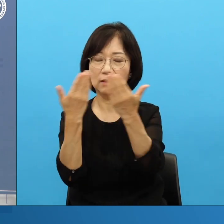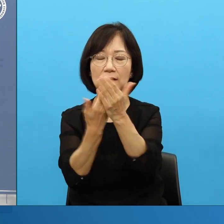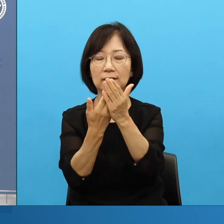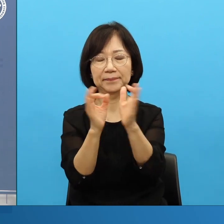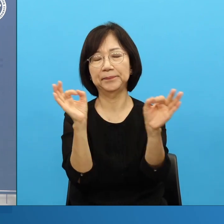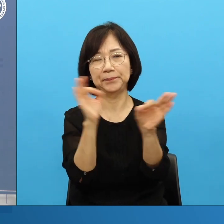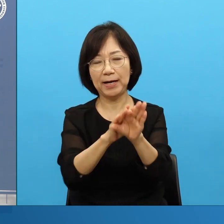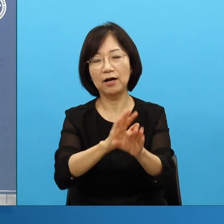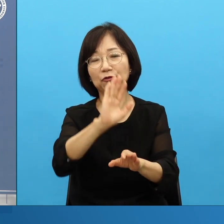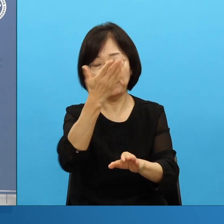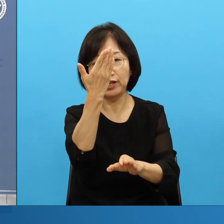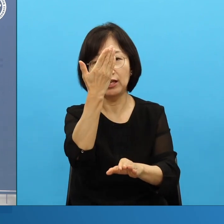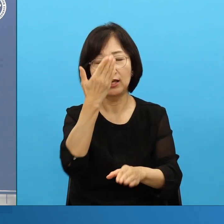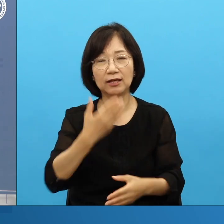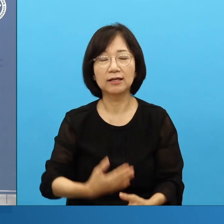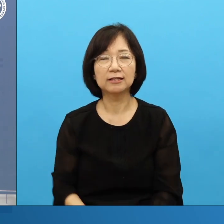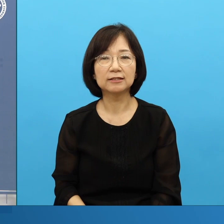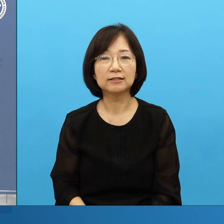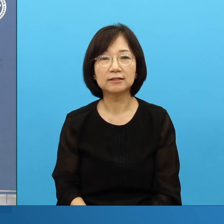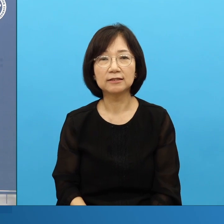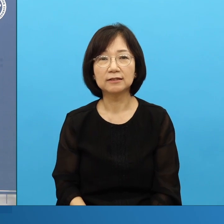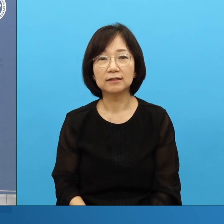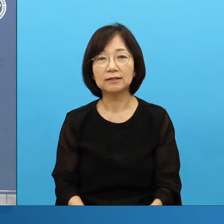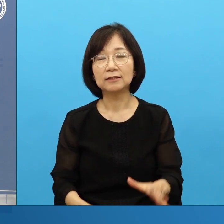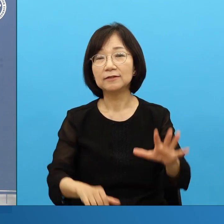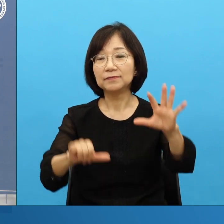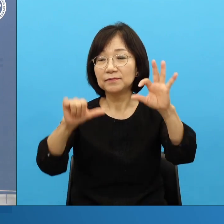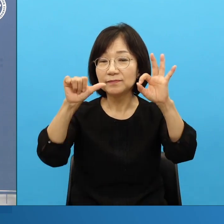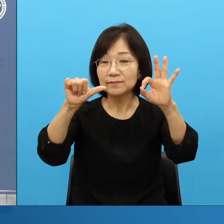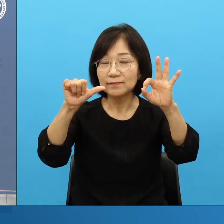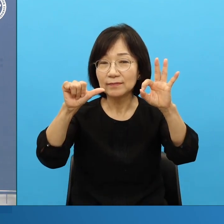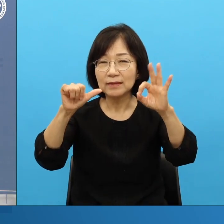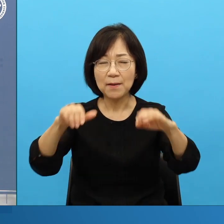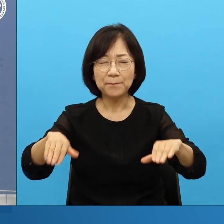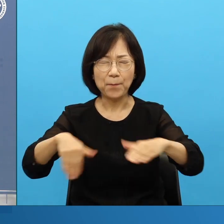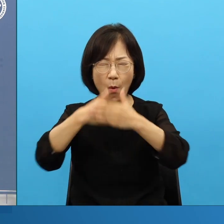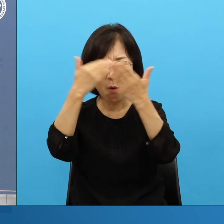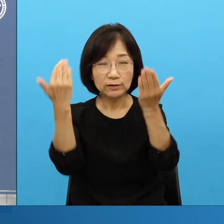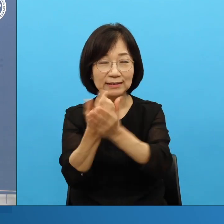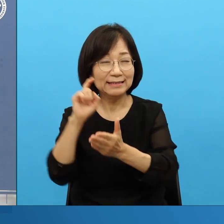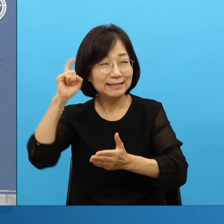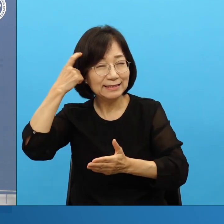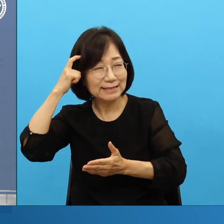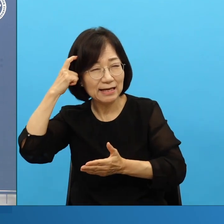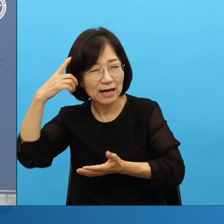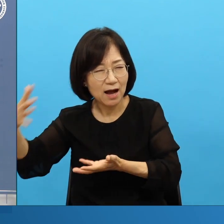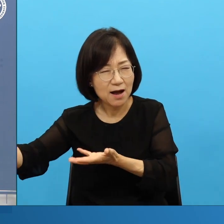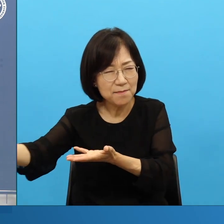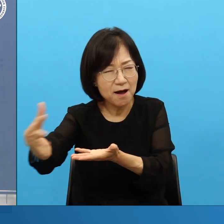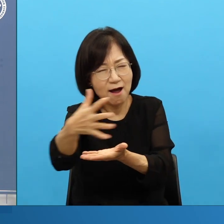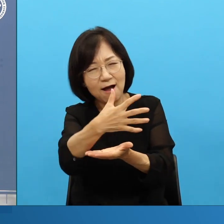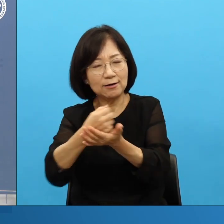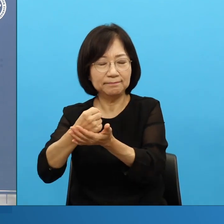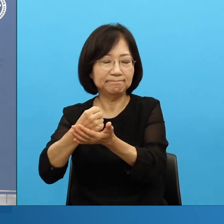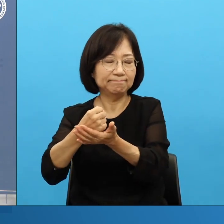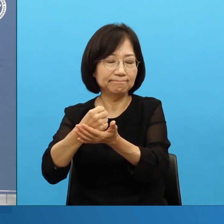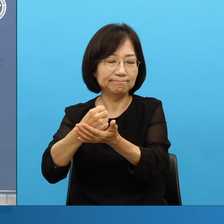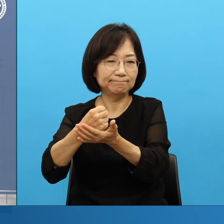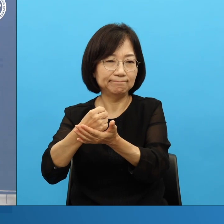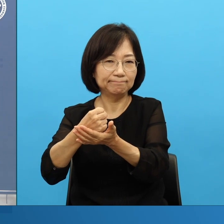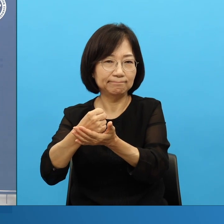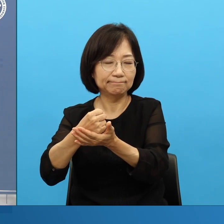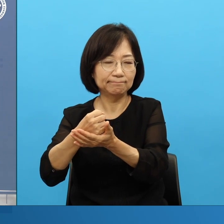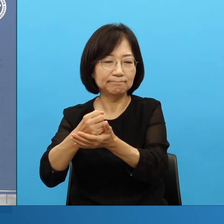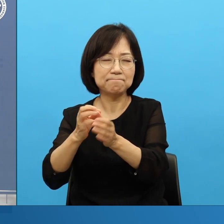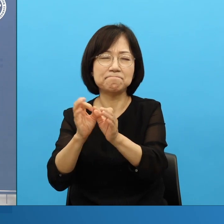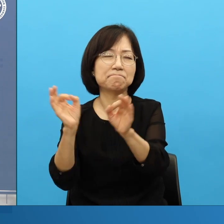God, to every pretension that 심지어 5절에 모든 생각도 파할 것이다. and then even taking captive of every single thought. 그게요